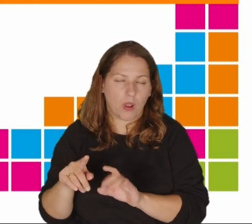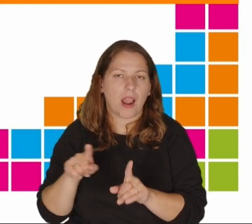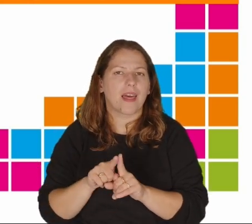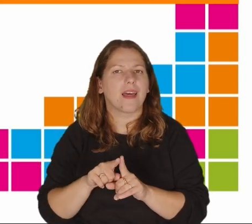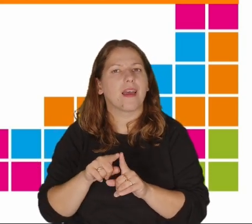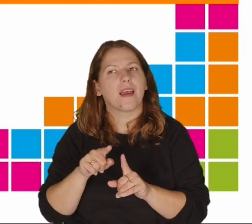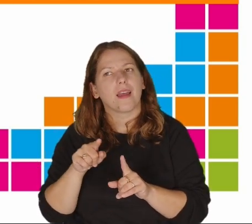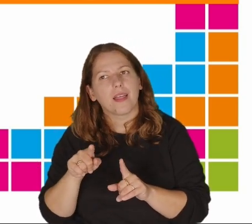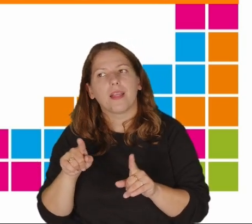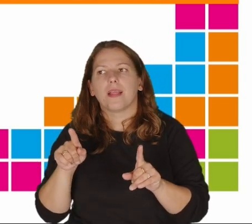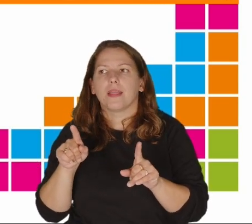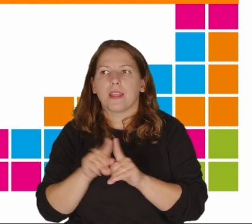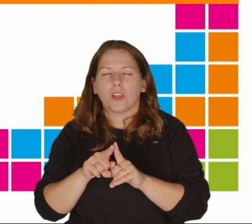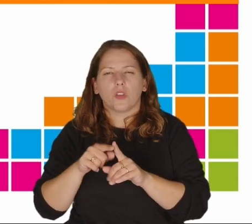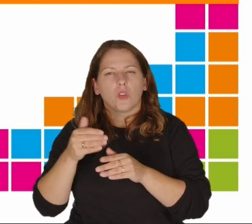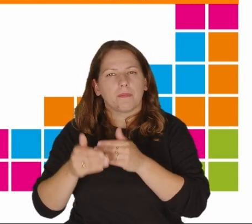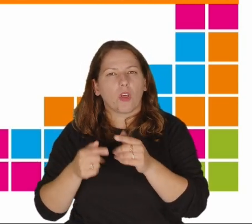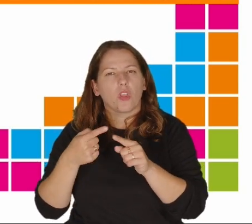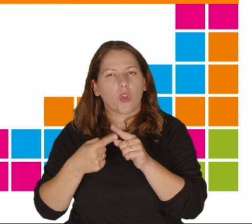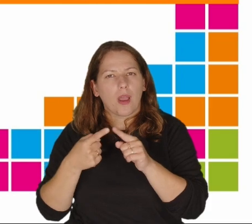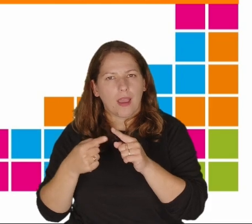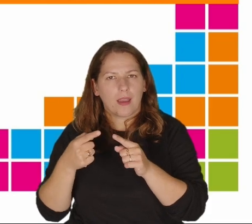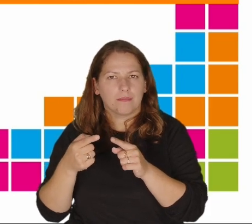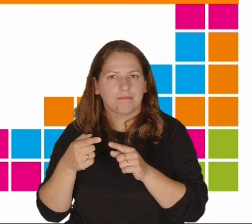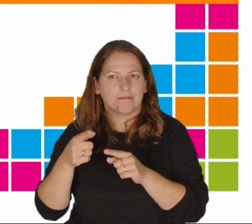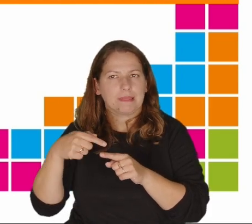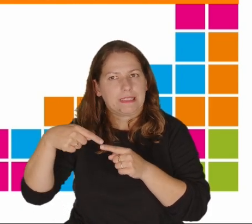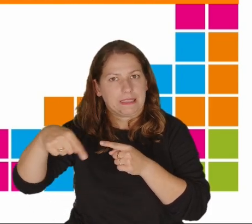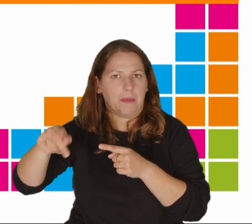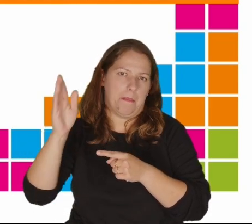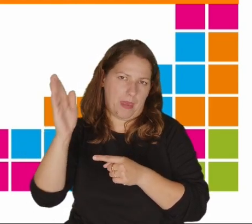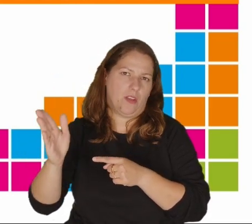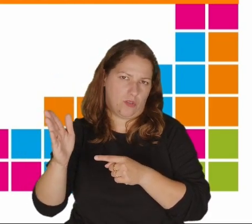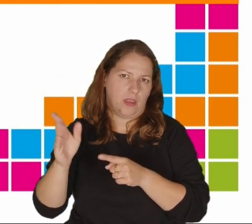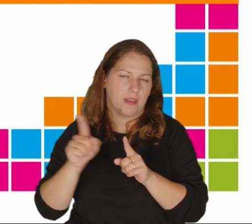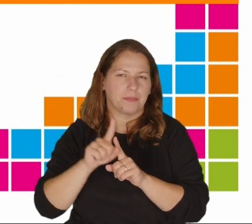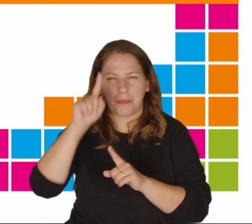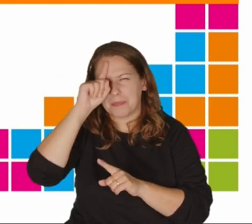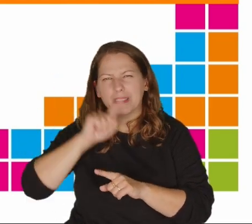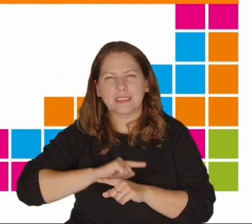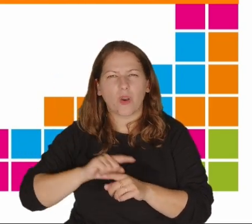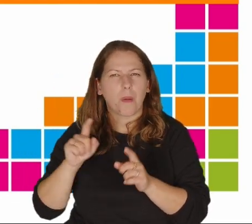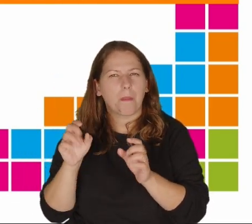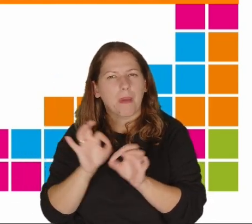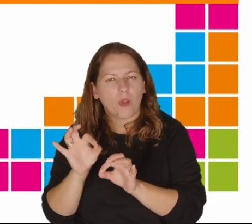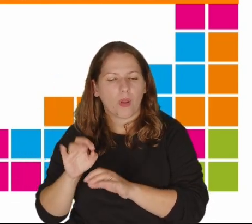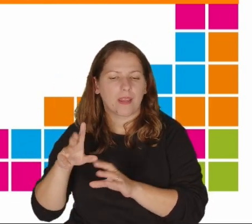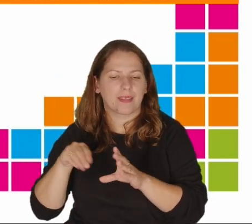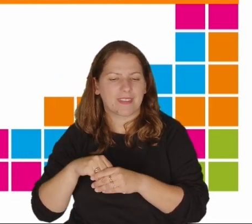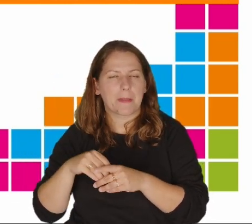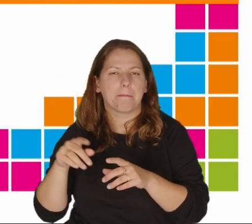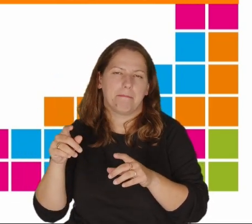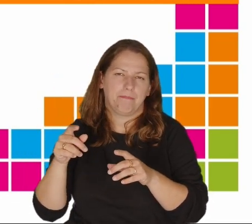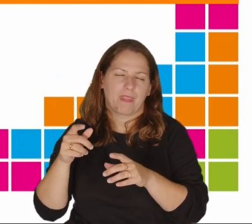pewne sygnały wskazujące na to, że to jest jakiś rodzaj psychopatologii, który nas czeka. To znaczy psychopatologia związana z czynną, otwartą